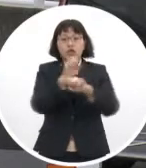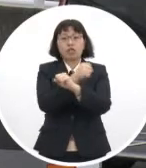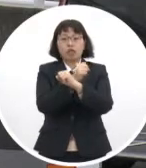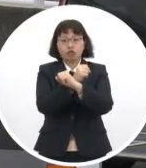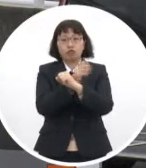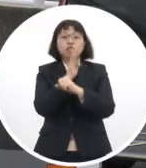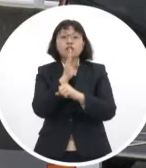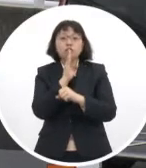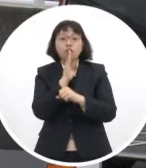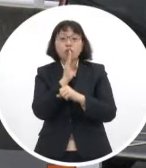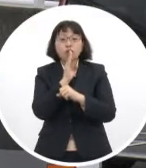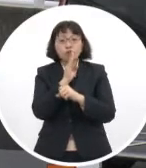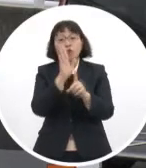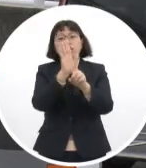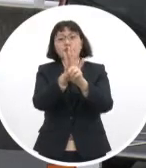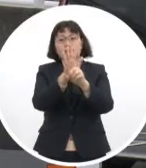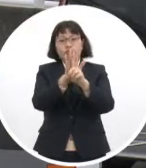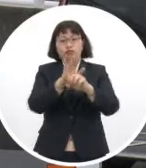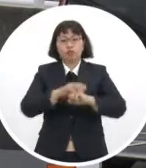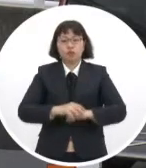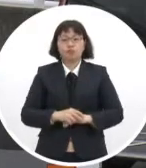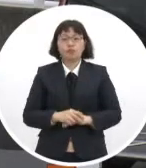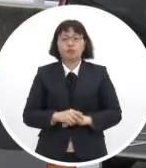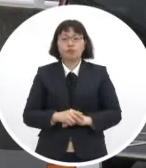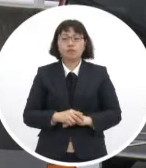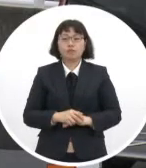験などを支援していくんだ。